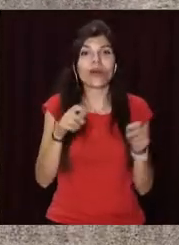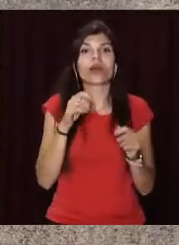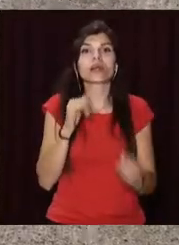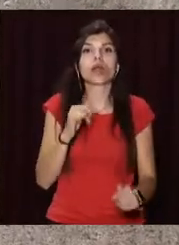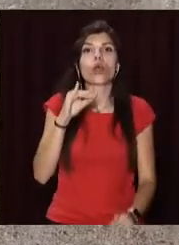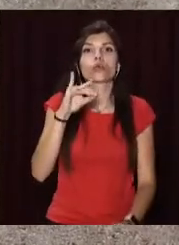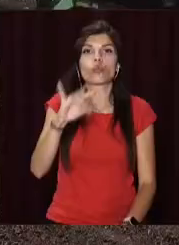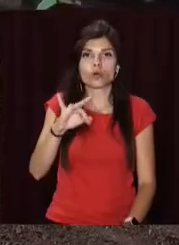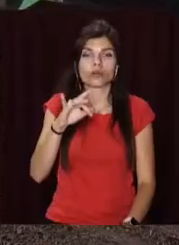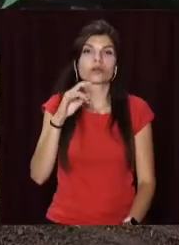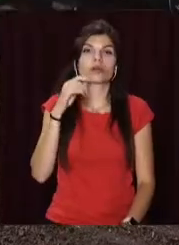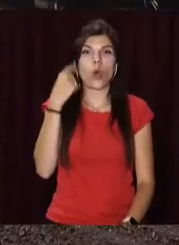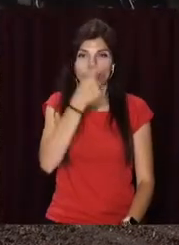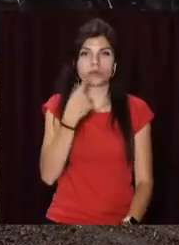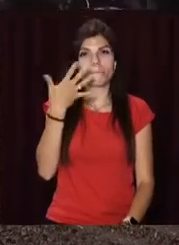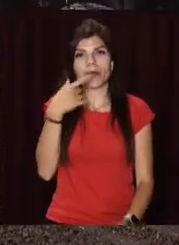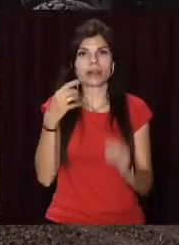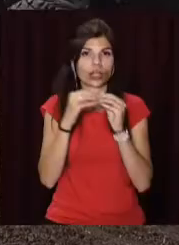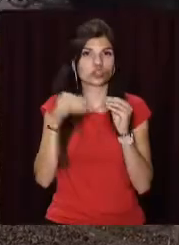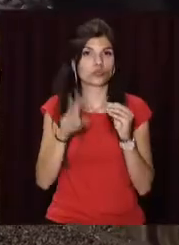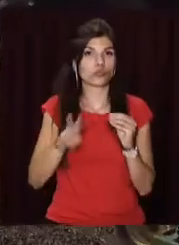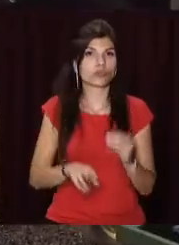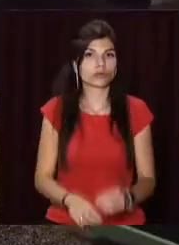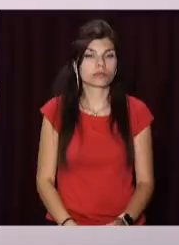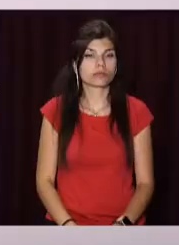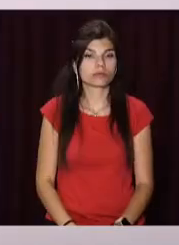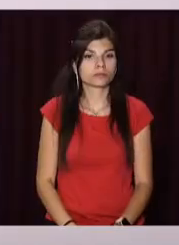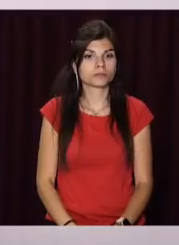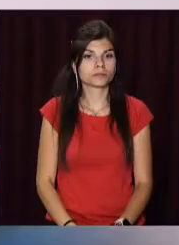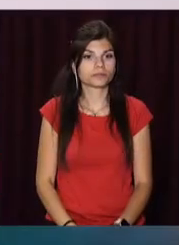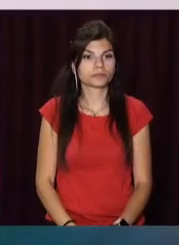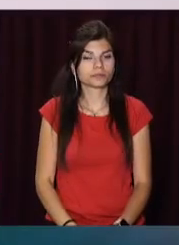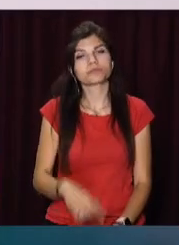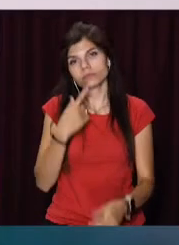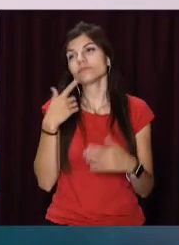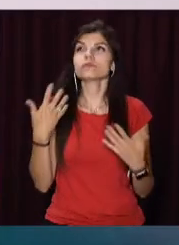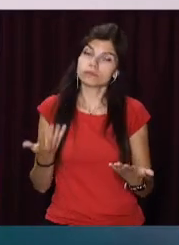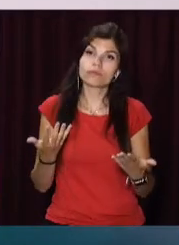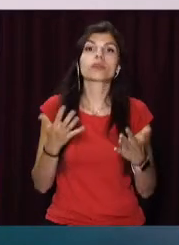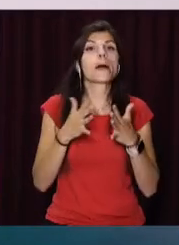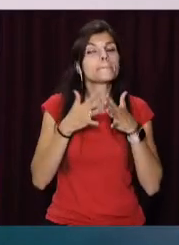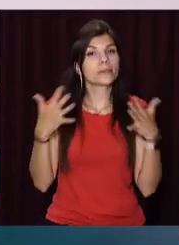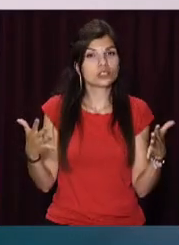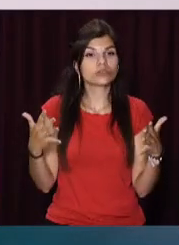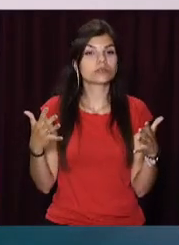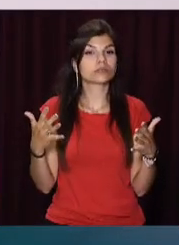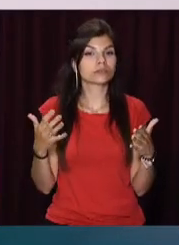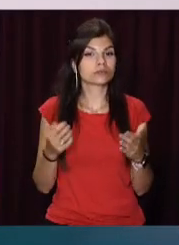після відкриття ринку для юросіб – 5-10 тисяч доларів. Переважна більшість